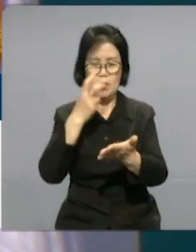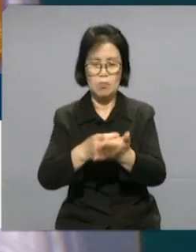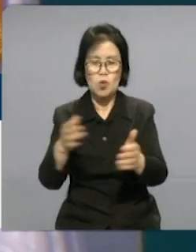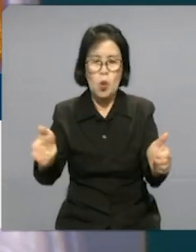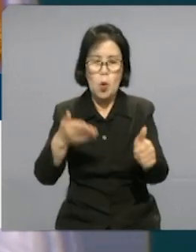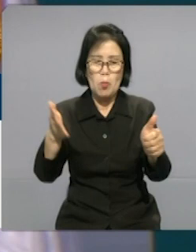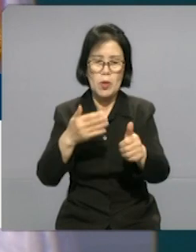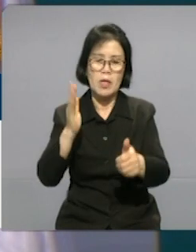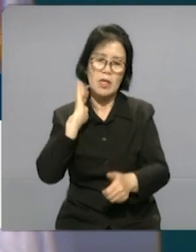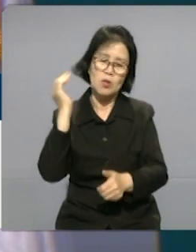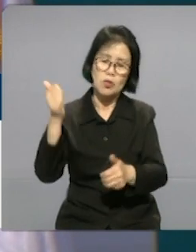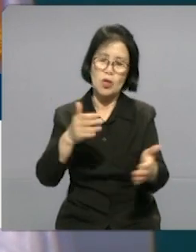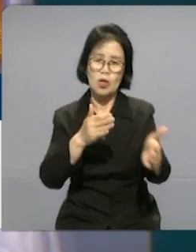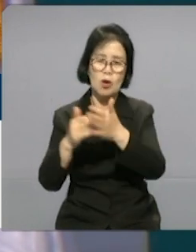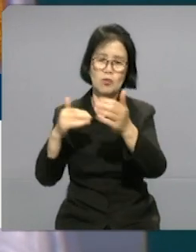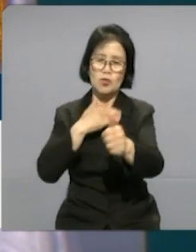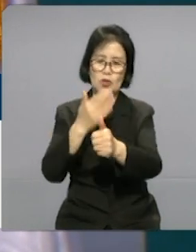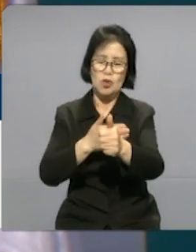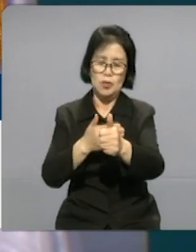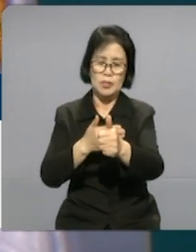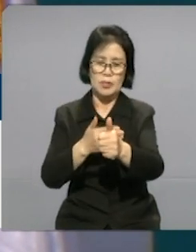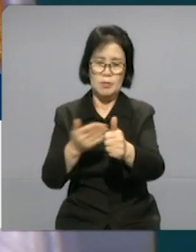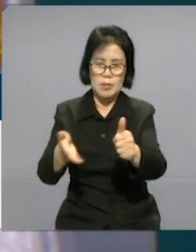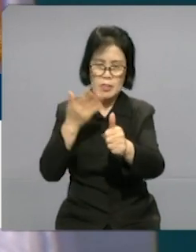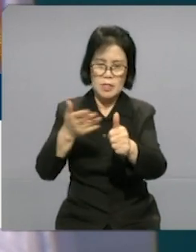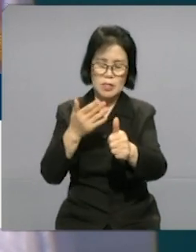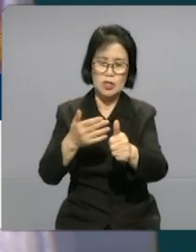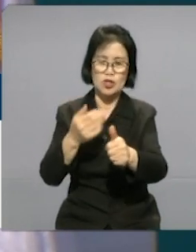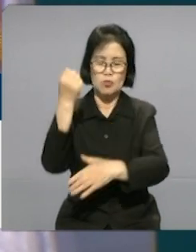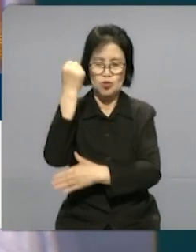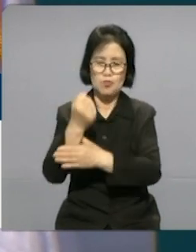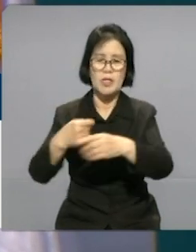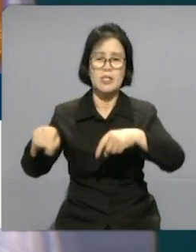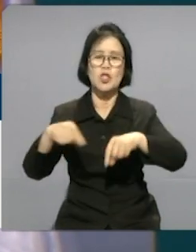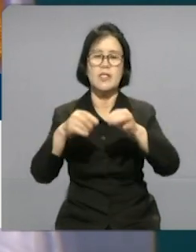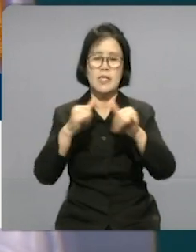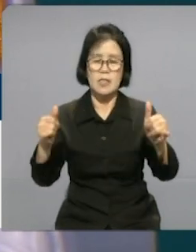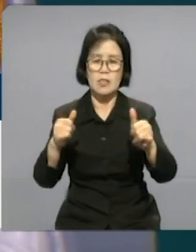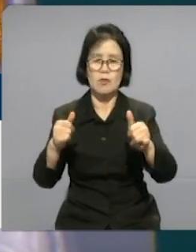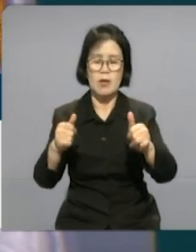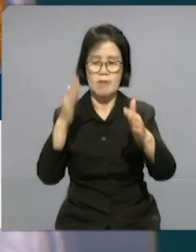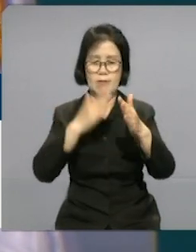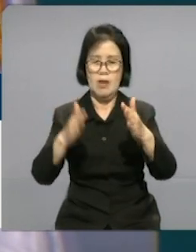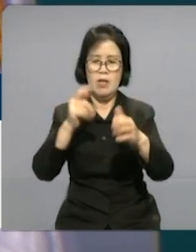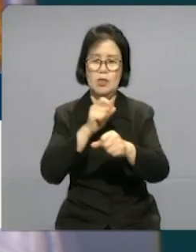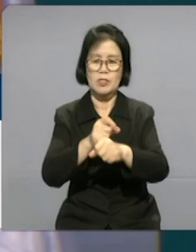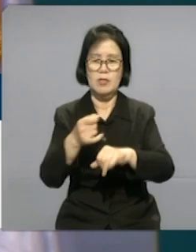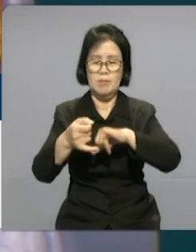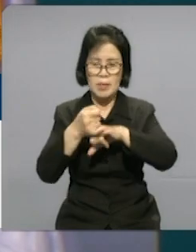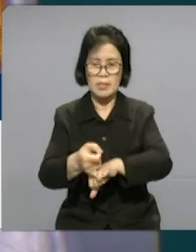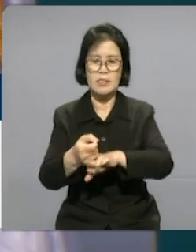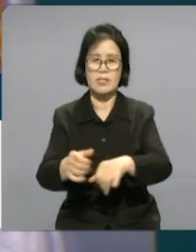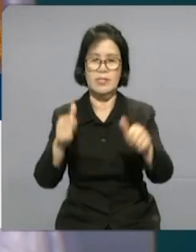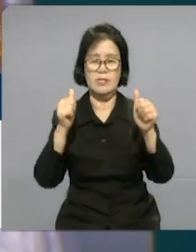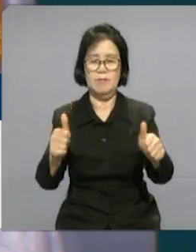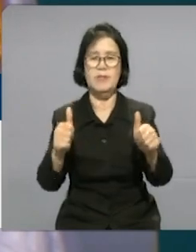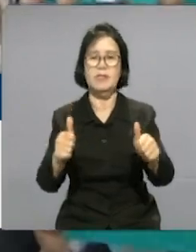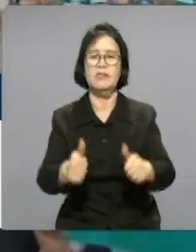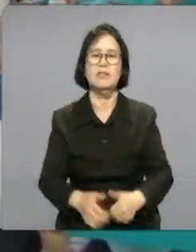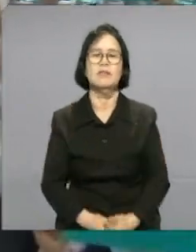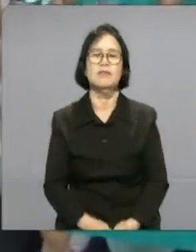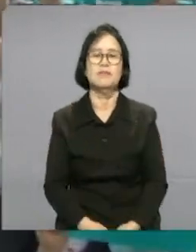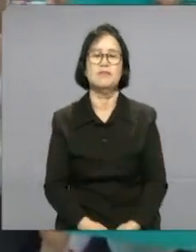몰아 대통령 거부권에 이르게 한 부패 정치인과 관료들을 반드시 심판할